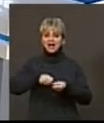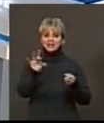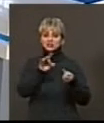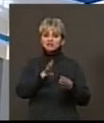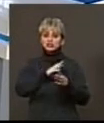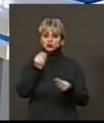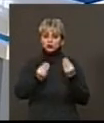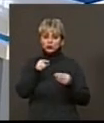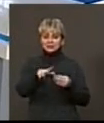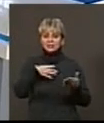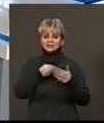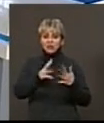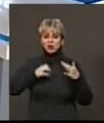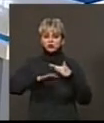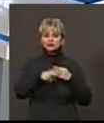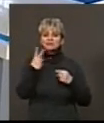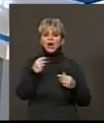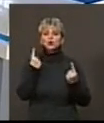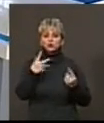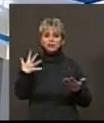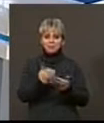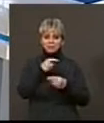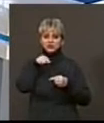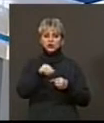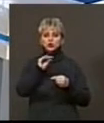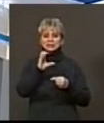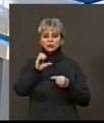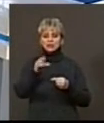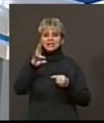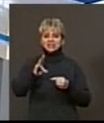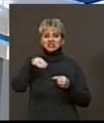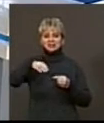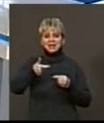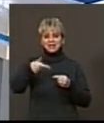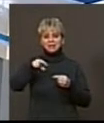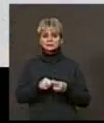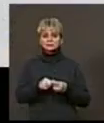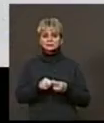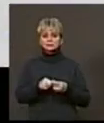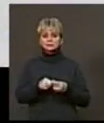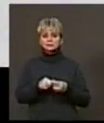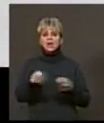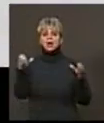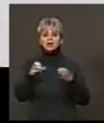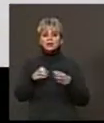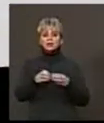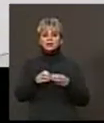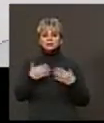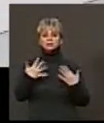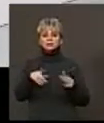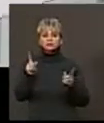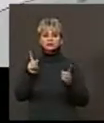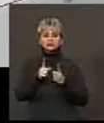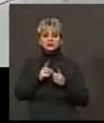в очередном туре на своем льду дважды крупно победил юниоров со «Спутника» из Нижнего Тагила. Команды уже встречались. В